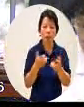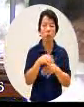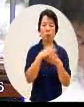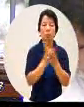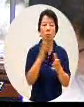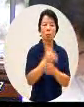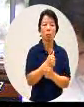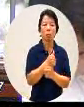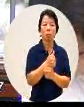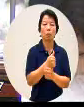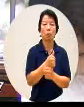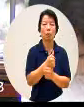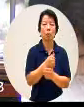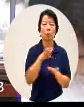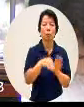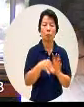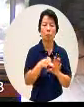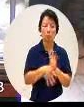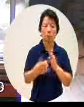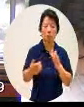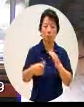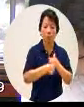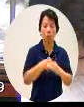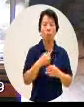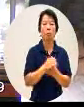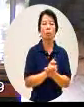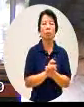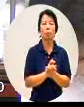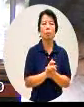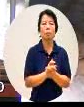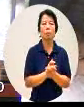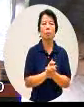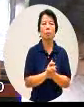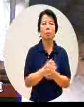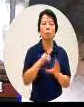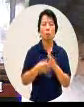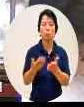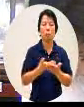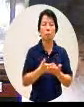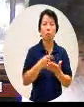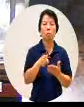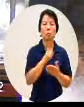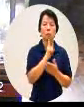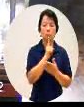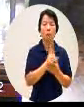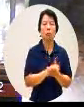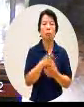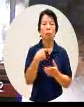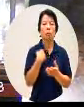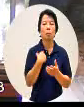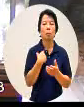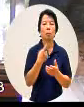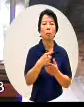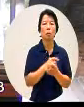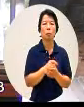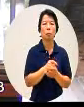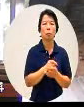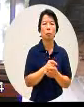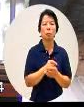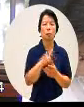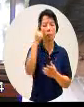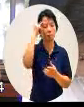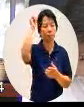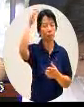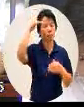分配是稅入還是稅出稅入等一下好我先講一下你的學問比較好我的學問比較